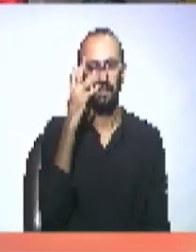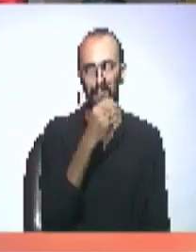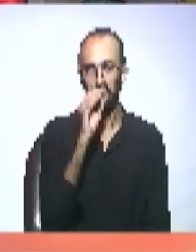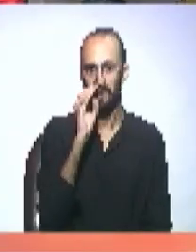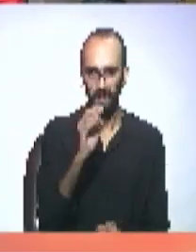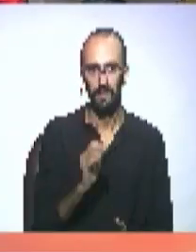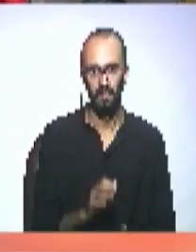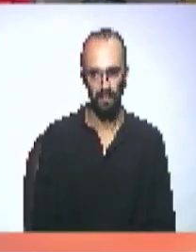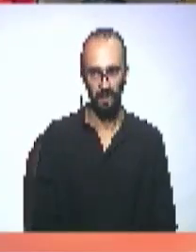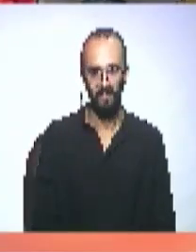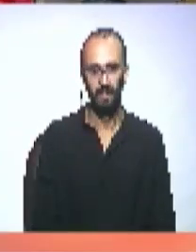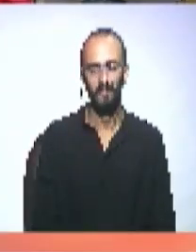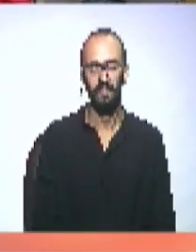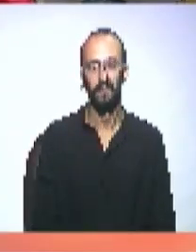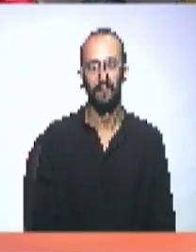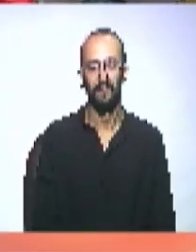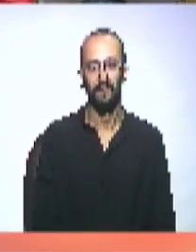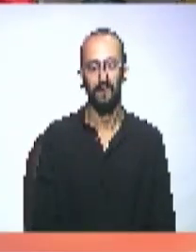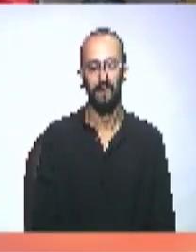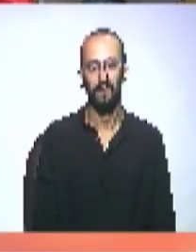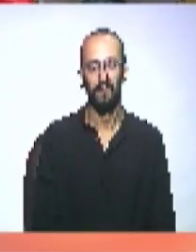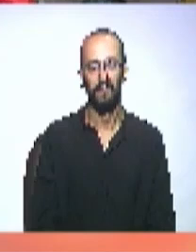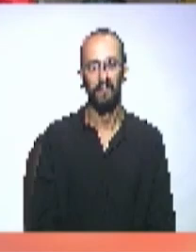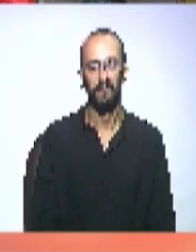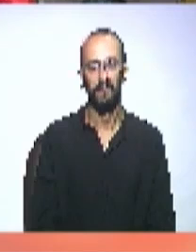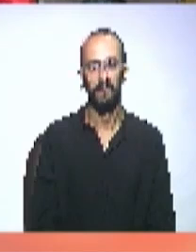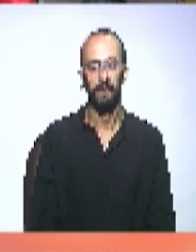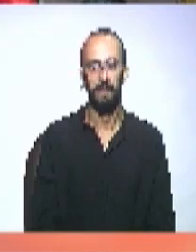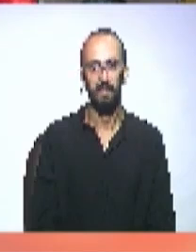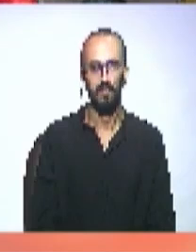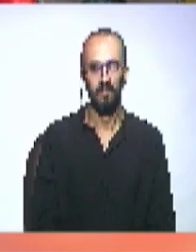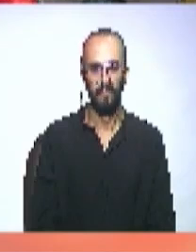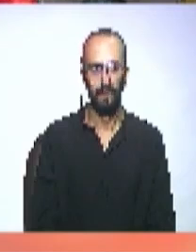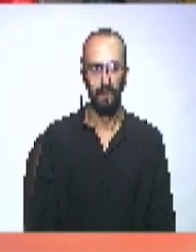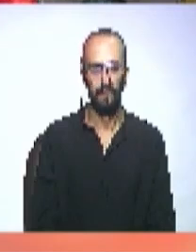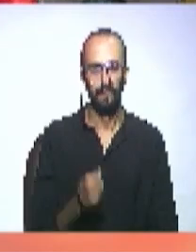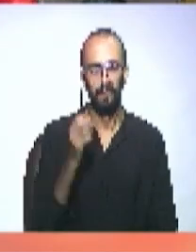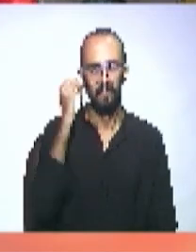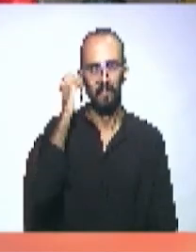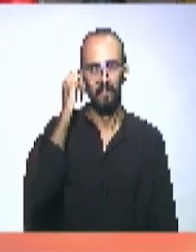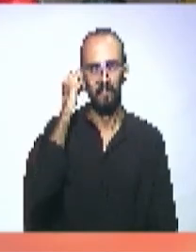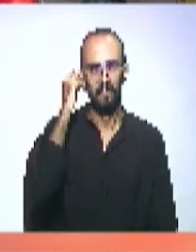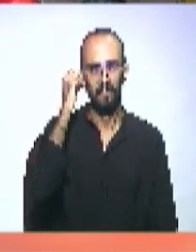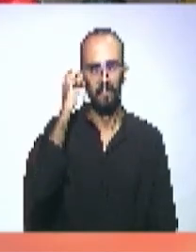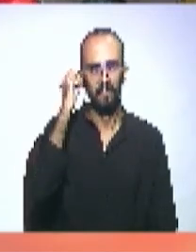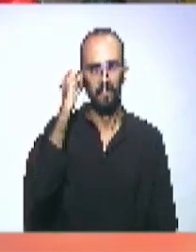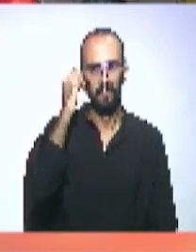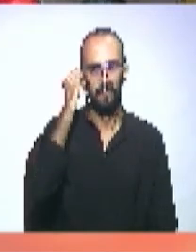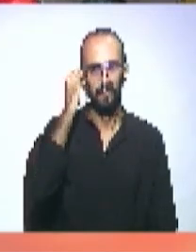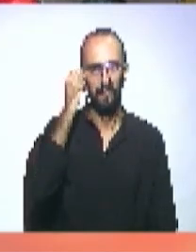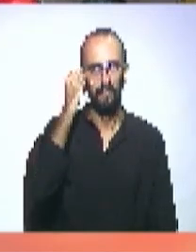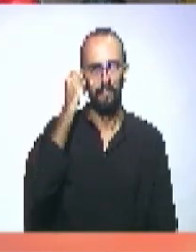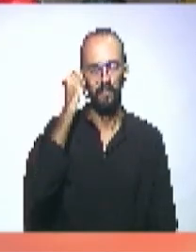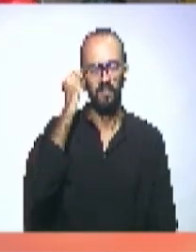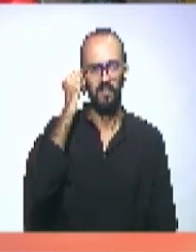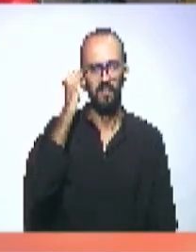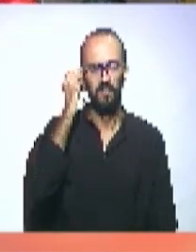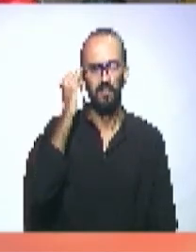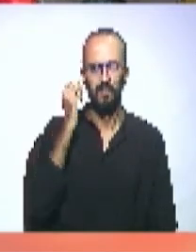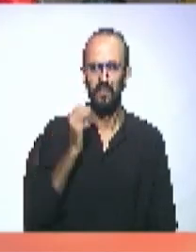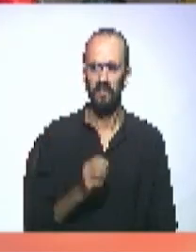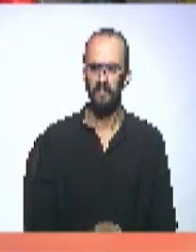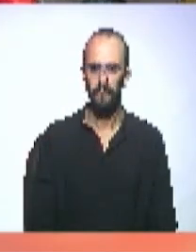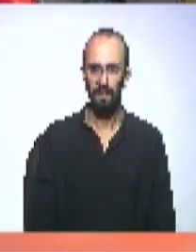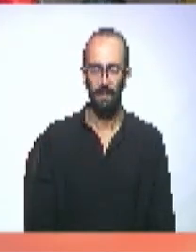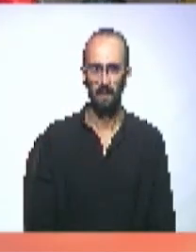قوي وبتسلم ايديكم. منورونا يا فندم، منورونا. اللي عملها اللي هو هيحطها تحت الساندوتش ده اللي هي